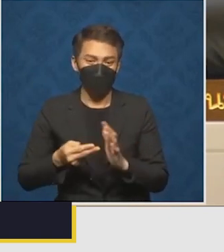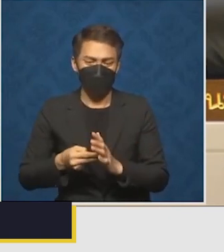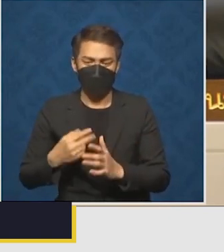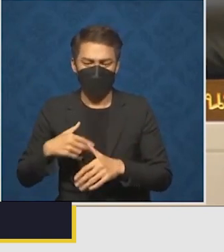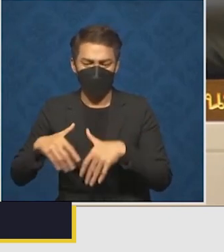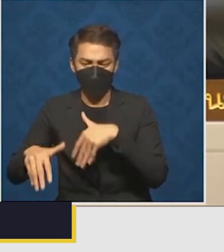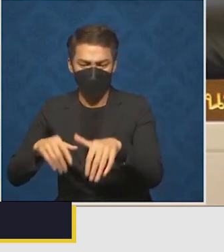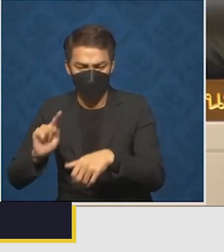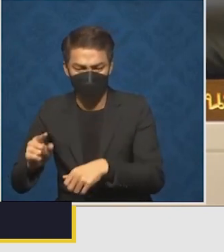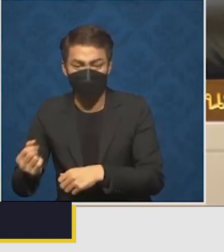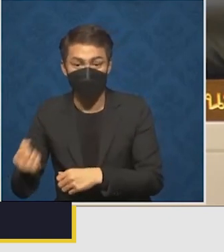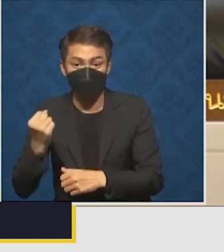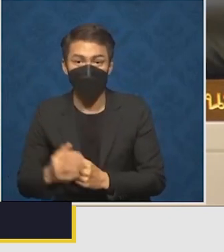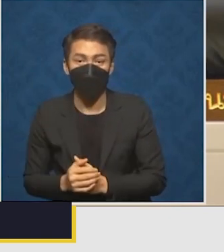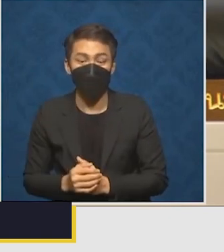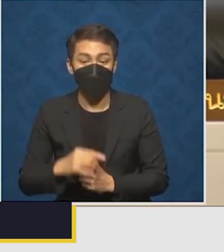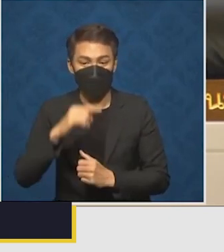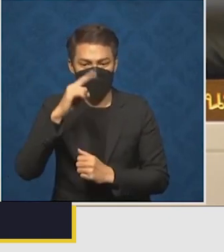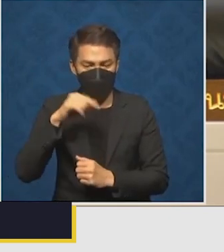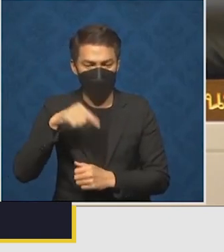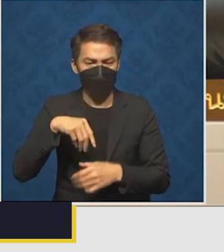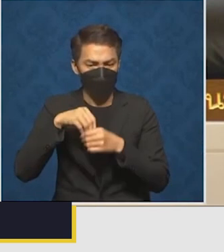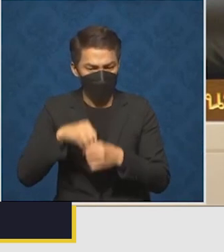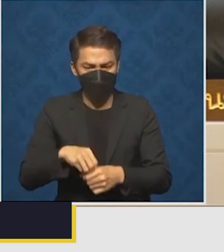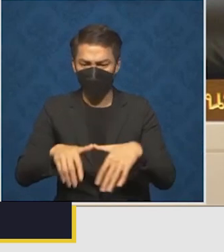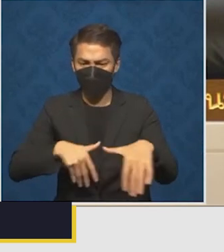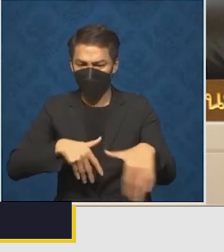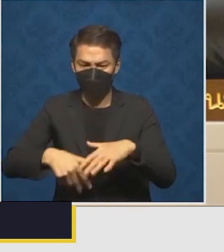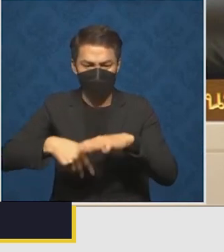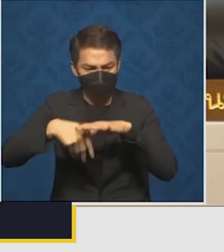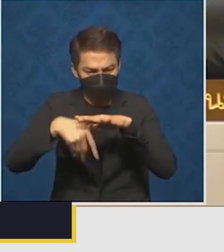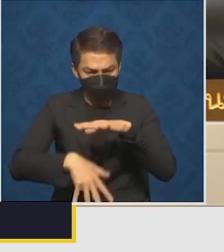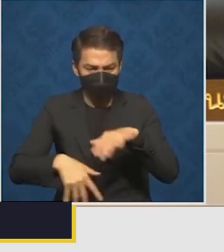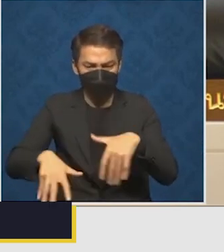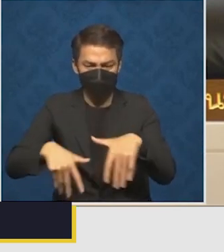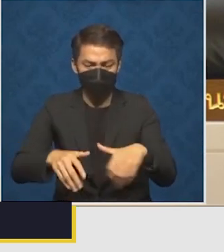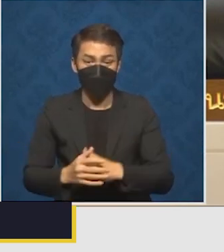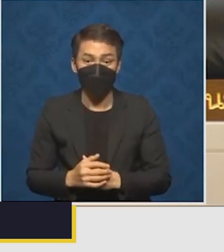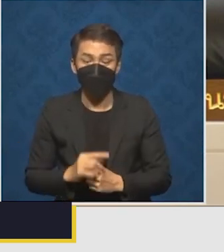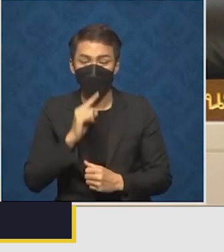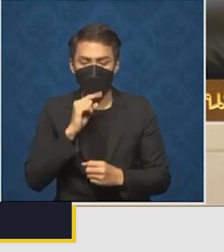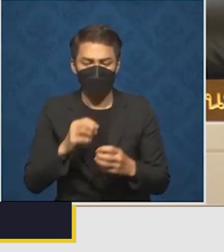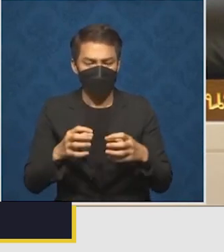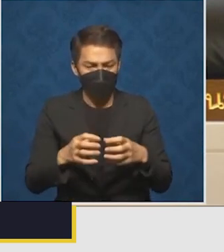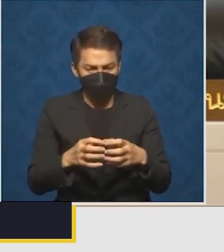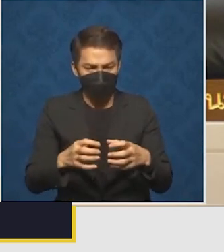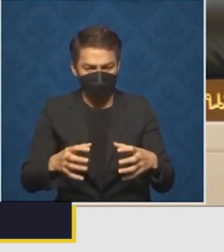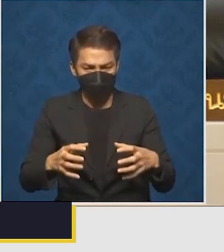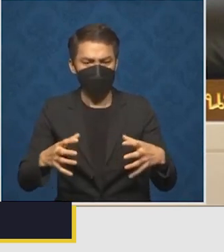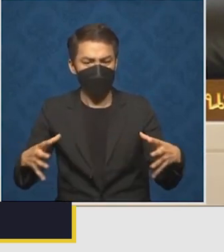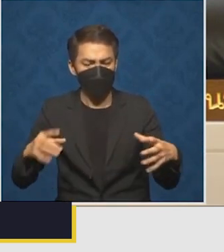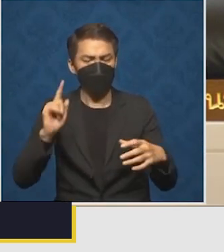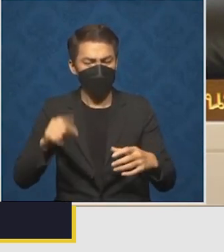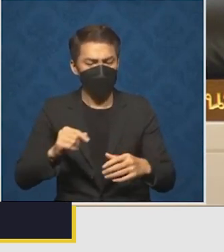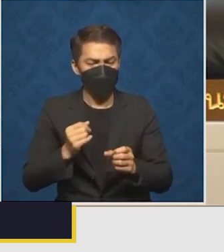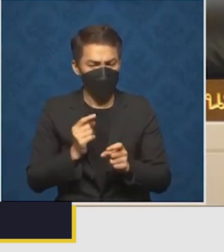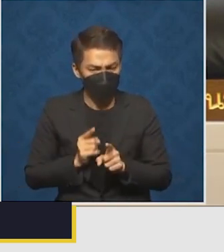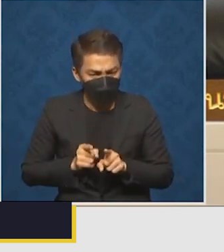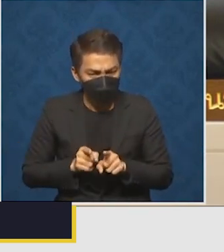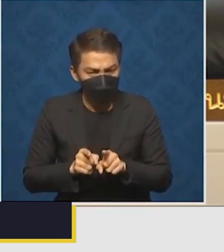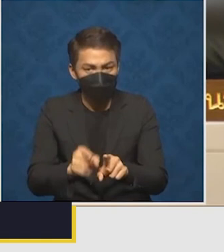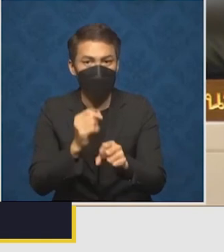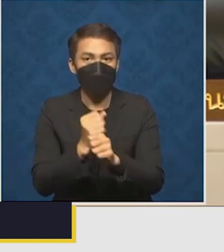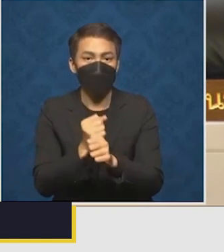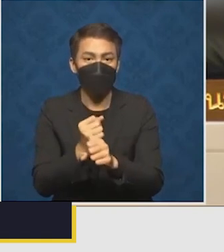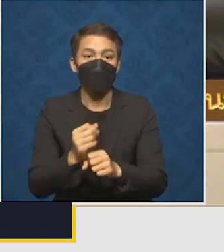ข้อมูลข้อที่จริงที่แต่ละท่านมานำเสนอเนี่ยจริงยังไงมันก็มีประโยชน์มันไม่มีประโยชน์อะไรที่จะมาโต้ตอบ